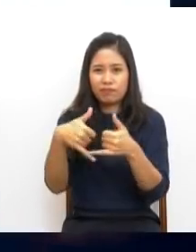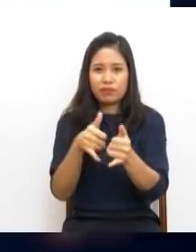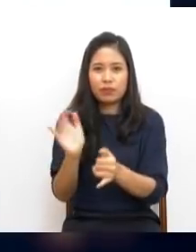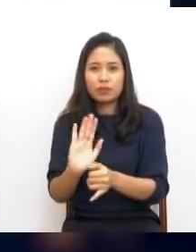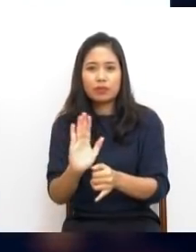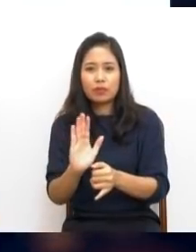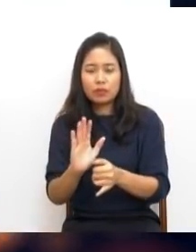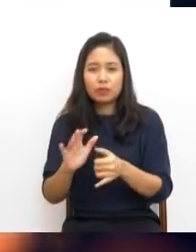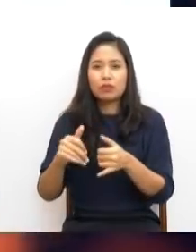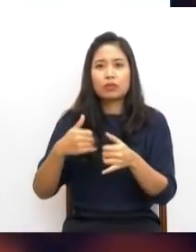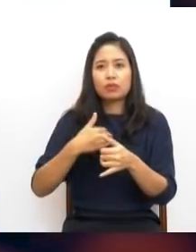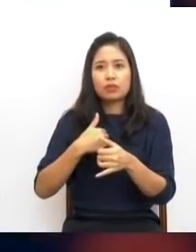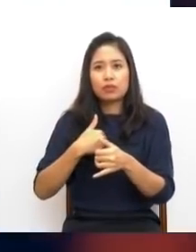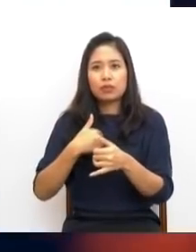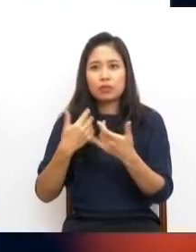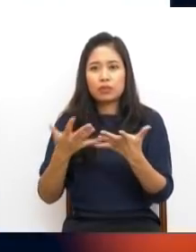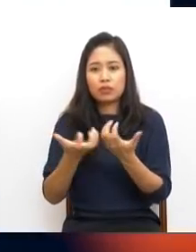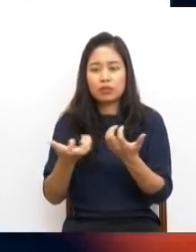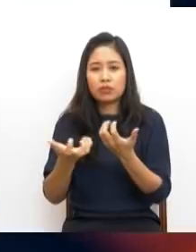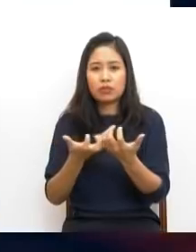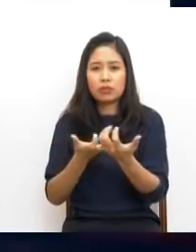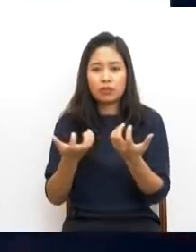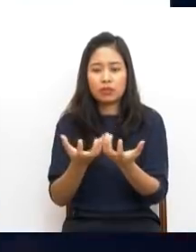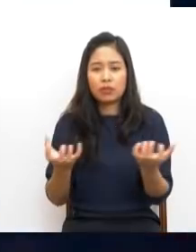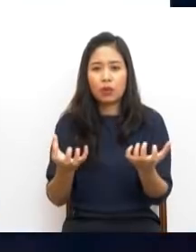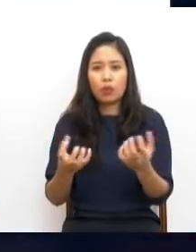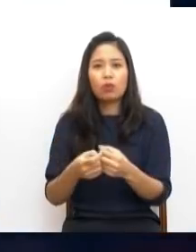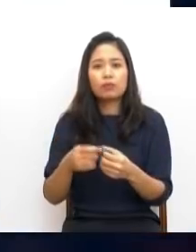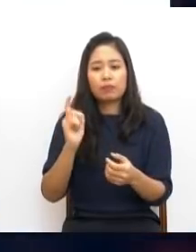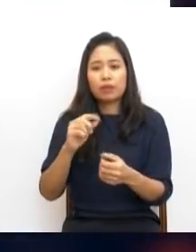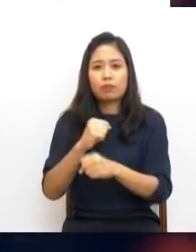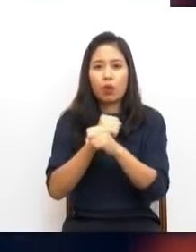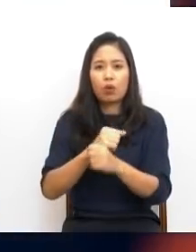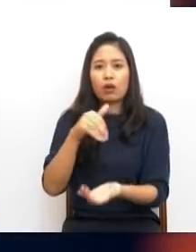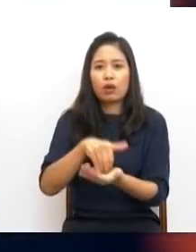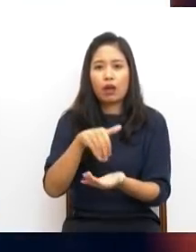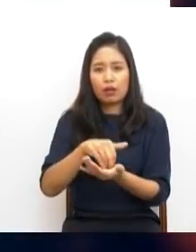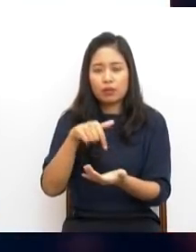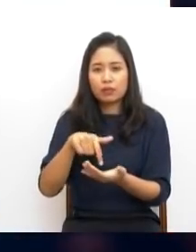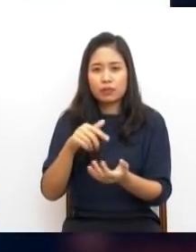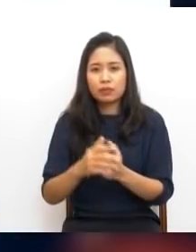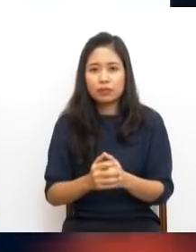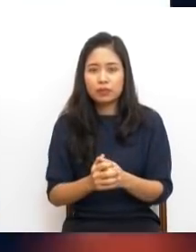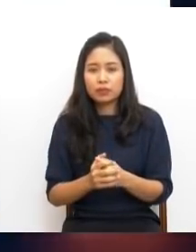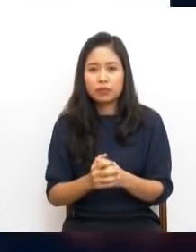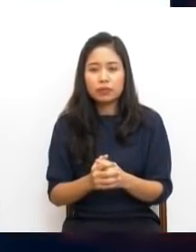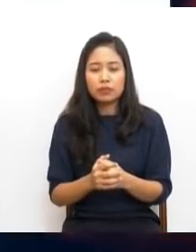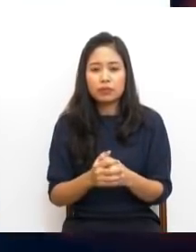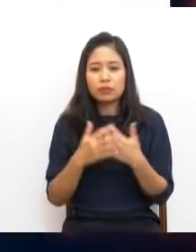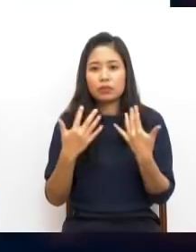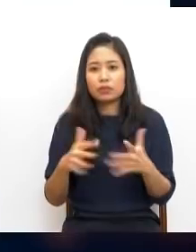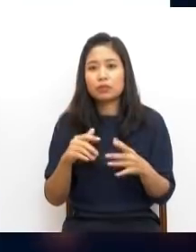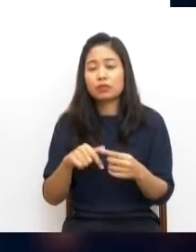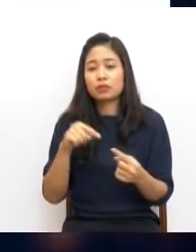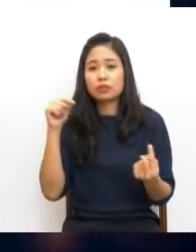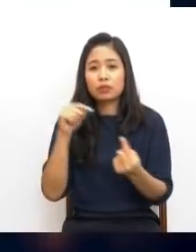าศนะคะถ่ายเทได้สะดวกนะคะอันนี้ก็จะเป็นการป้องกันหลักค่ะนอกจากนี้นะคะในเรื่องของใช้นะคะ